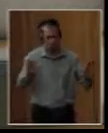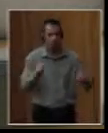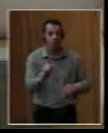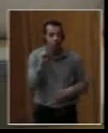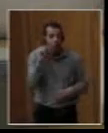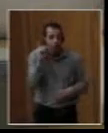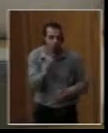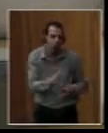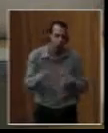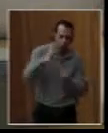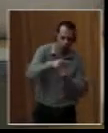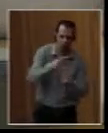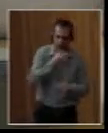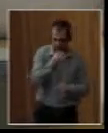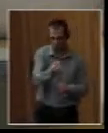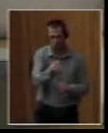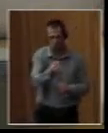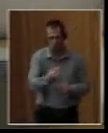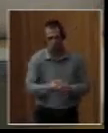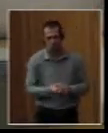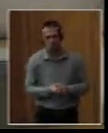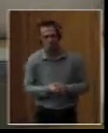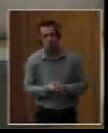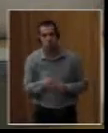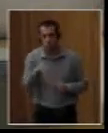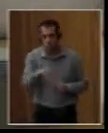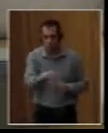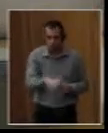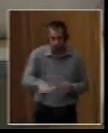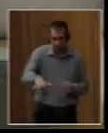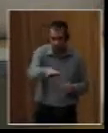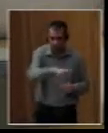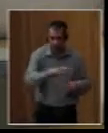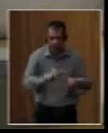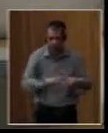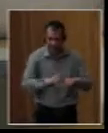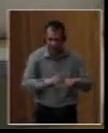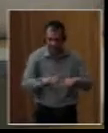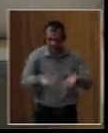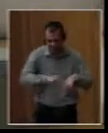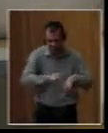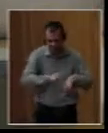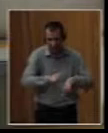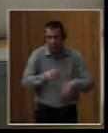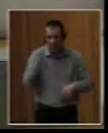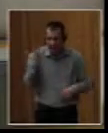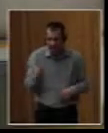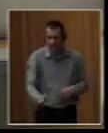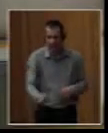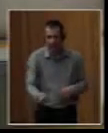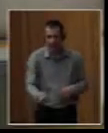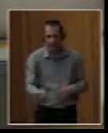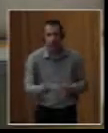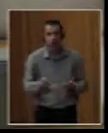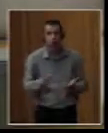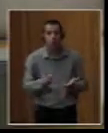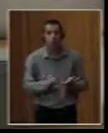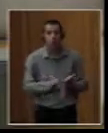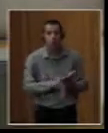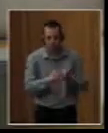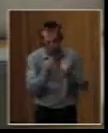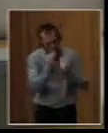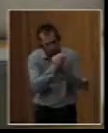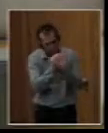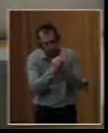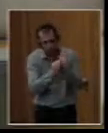επισημάνω ότι η χώρα διαθέτει το νομικό πολιτισμό,